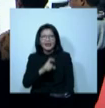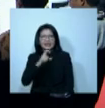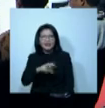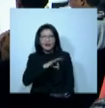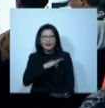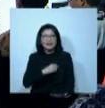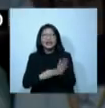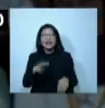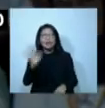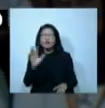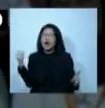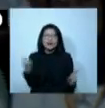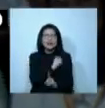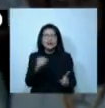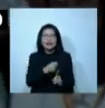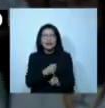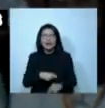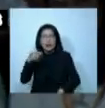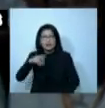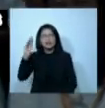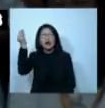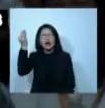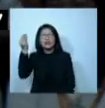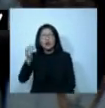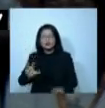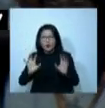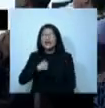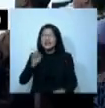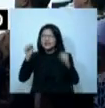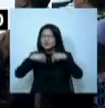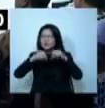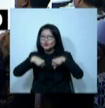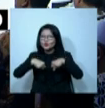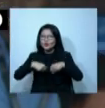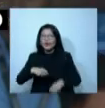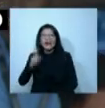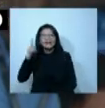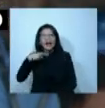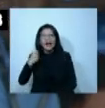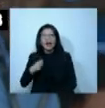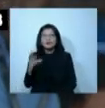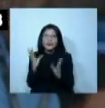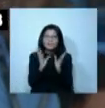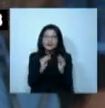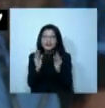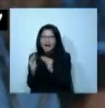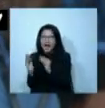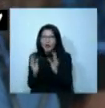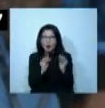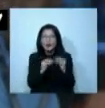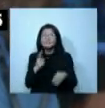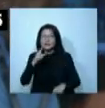mengenai hal itu e Apakah Mas Adi ide-ide atau gagasan visi misi ini bisa tetap sampai ke publik pada